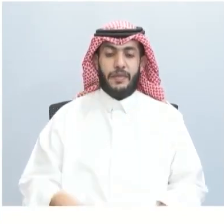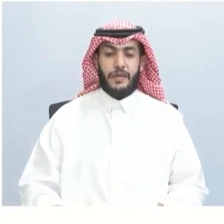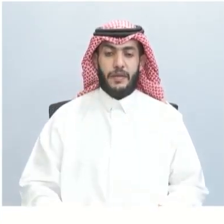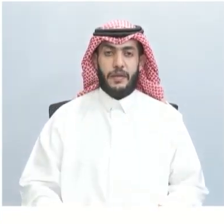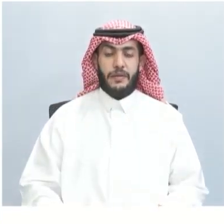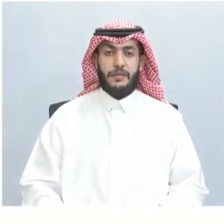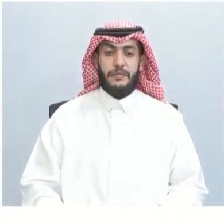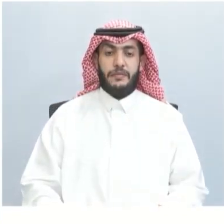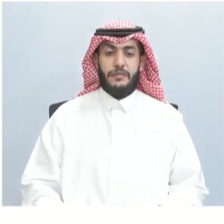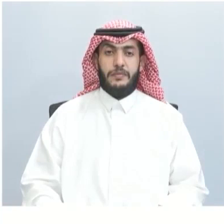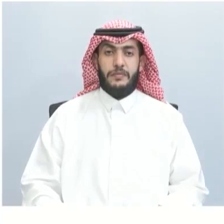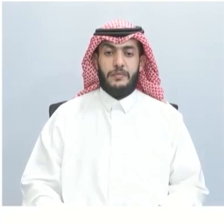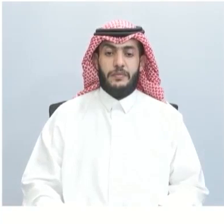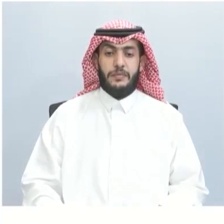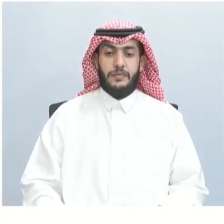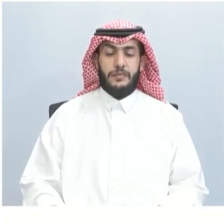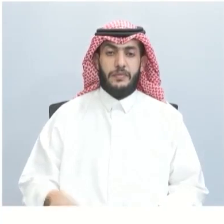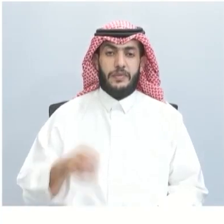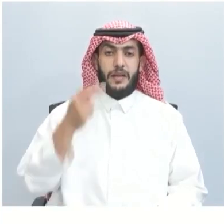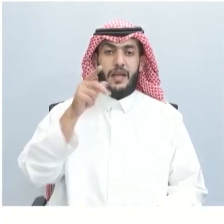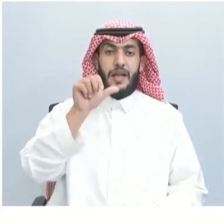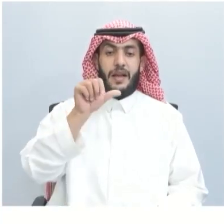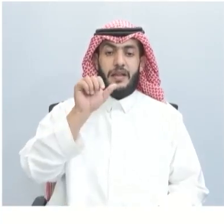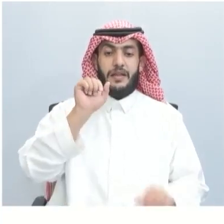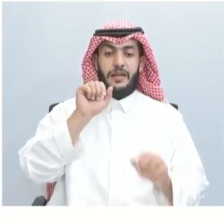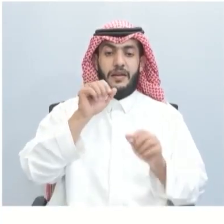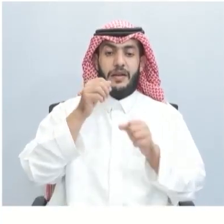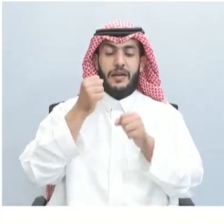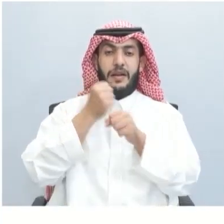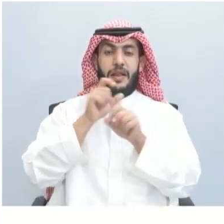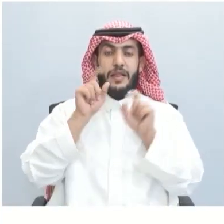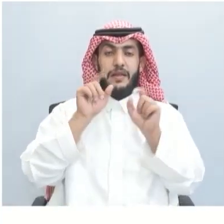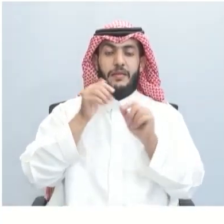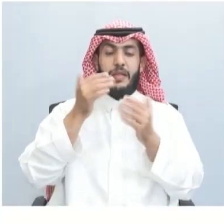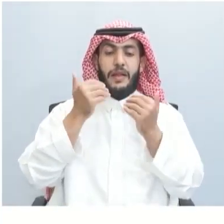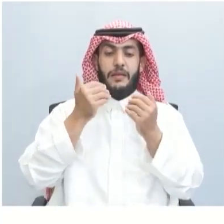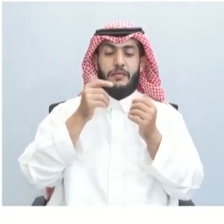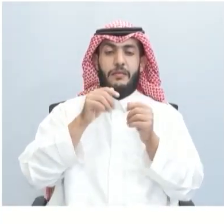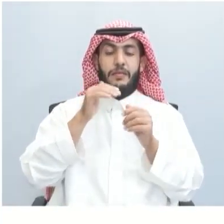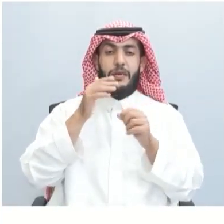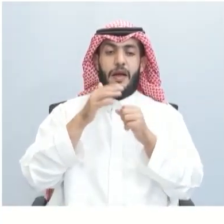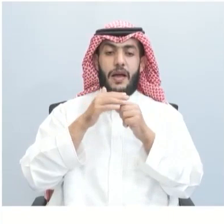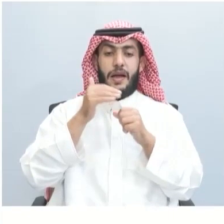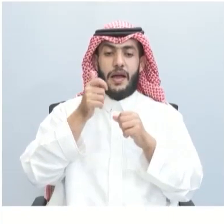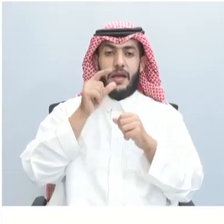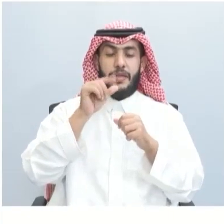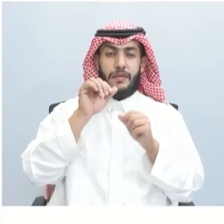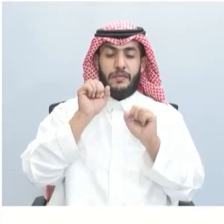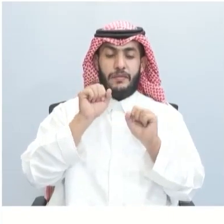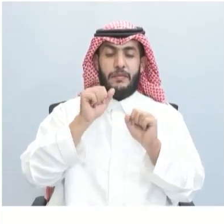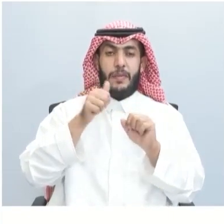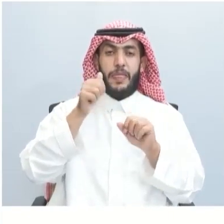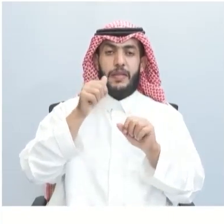صحيحه سته من مزايا العرض من جانب الخادم كثره الطلبات الخادم اجابه خاطئه